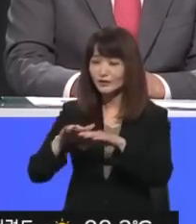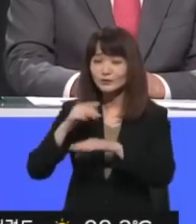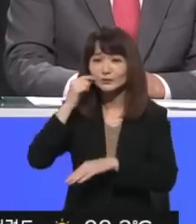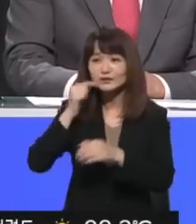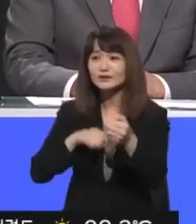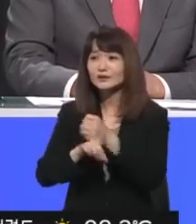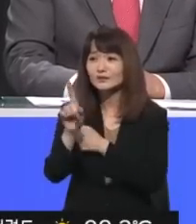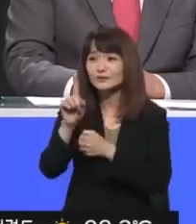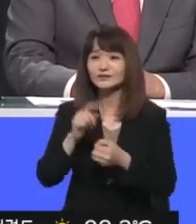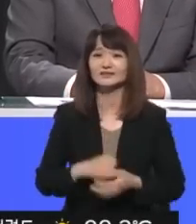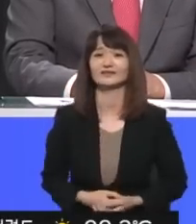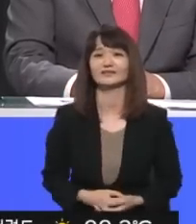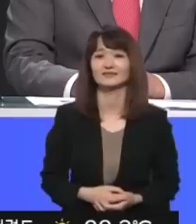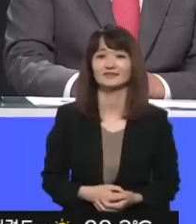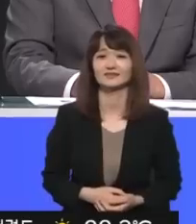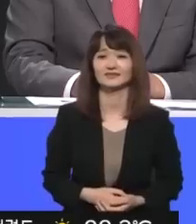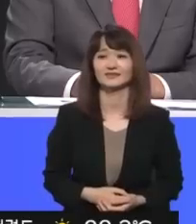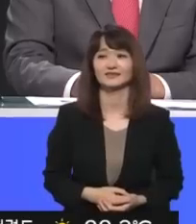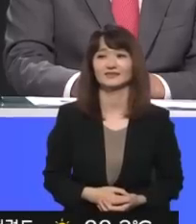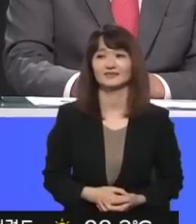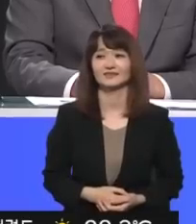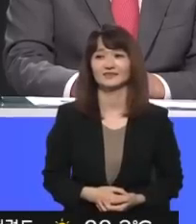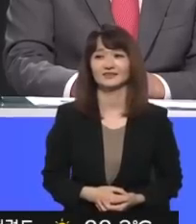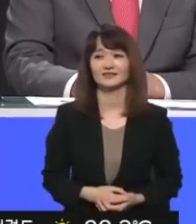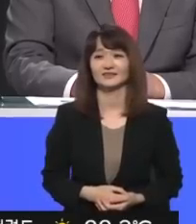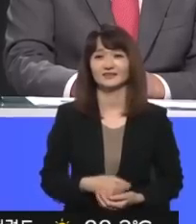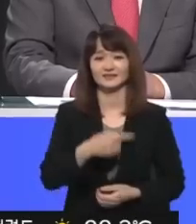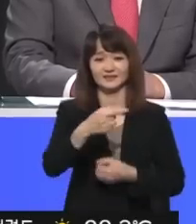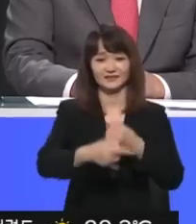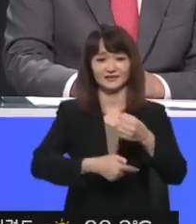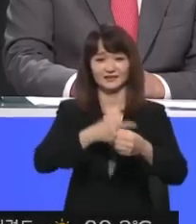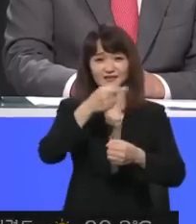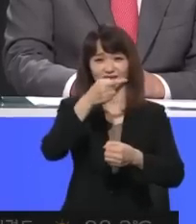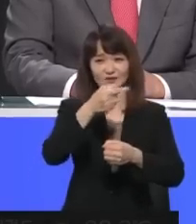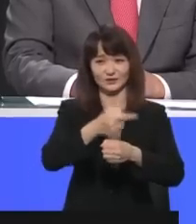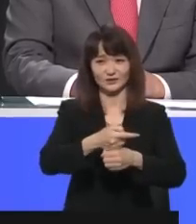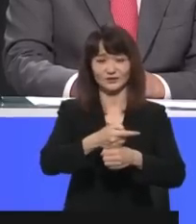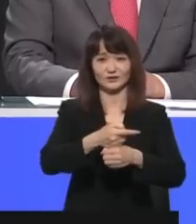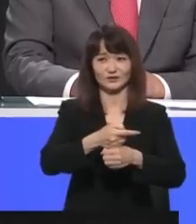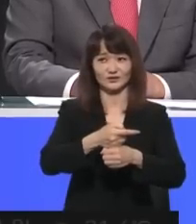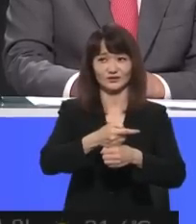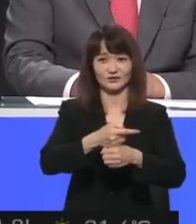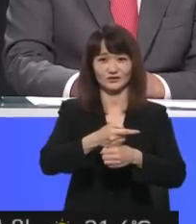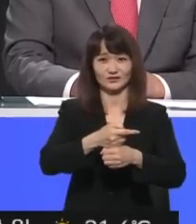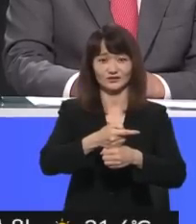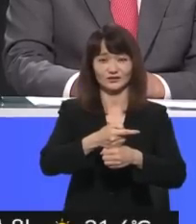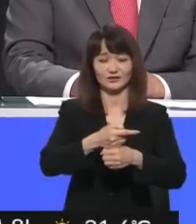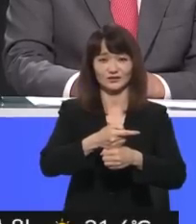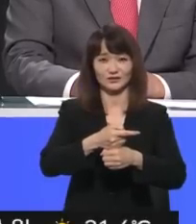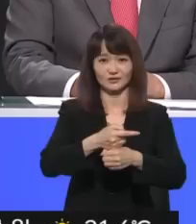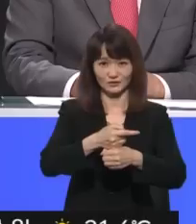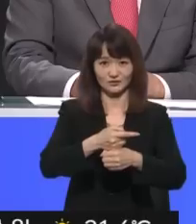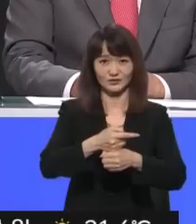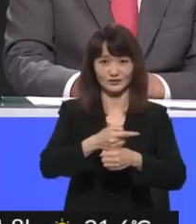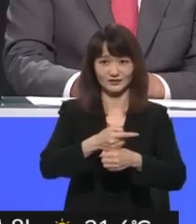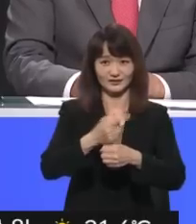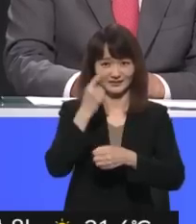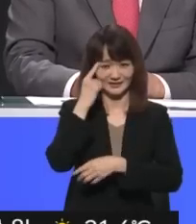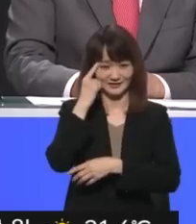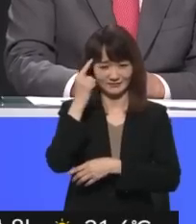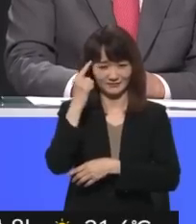모아서 전국 노래자랑 이렇게 모으듯이 아. 창작으로 이렇게 뽑힌 분들 모아서 한번 되게 현실성이 있어요. 이게 민생이에요. 일단 저부터 살고 보고